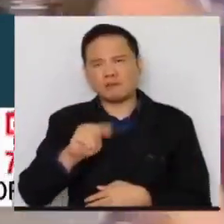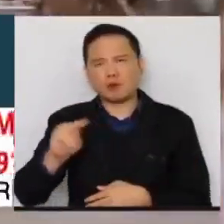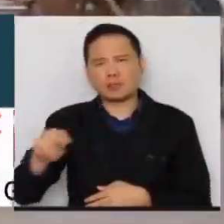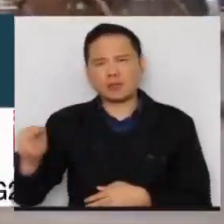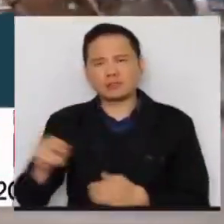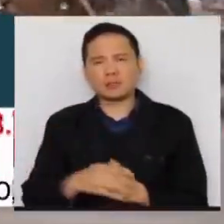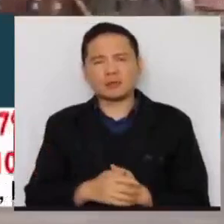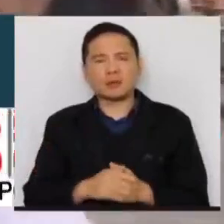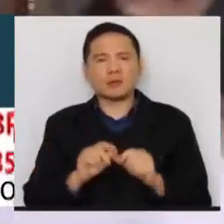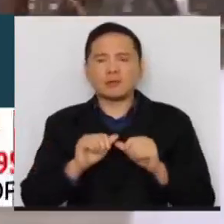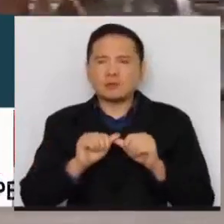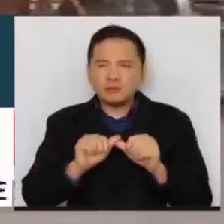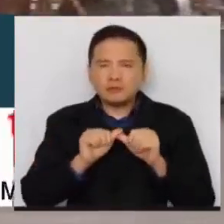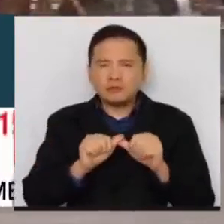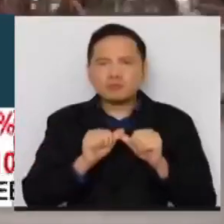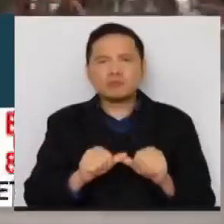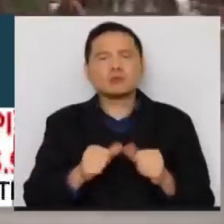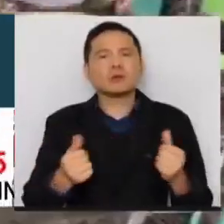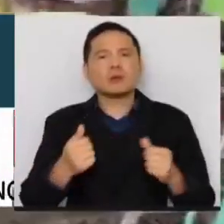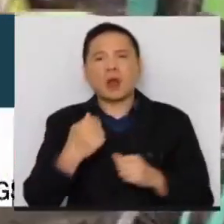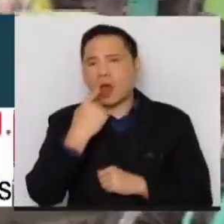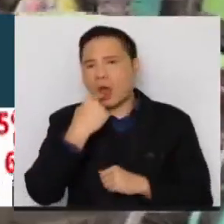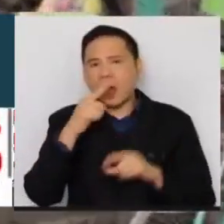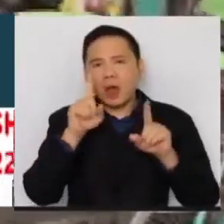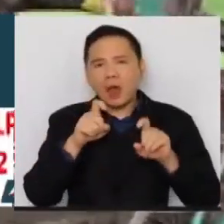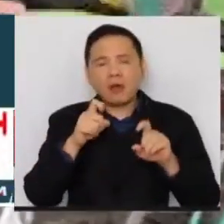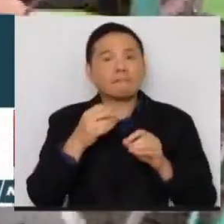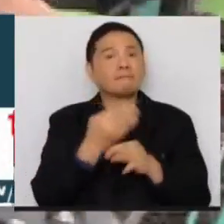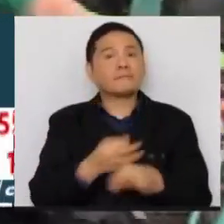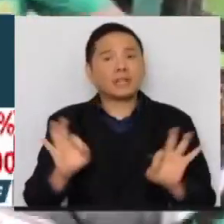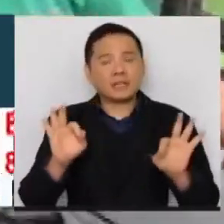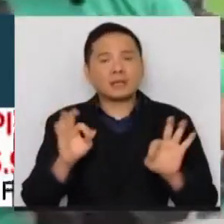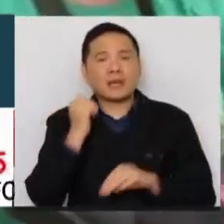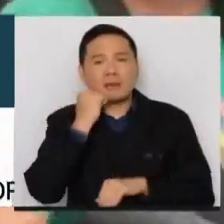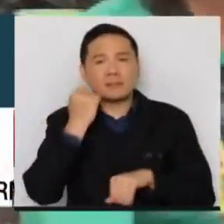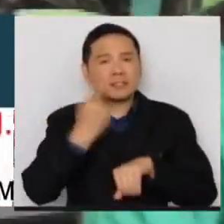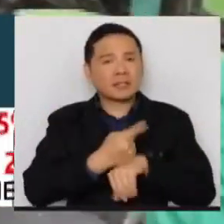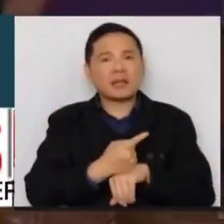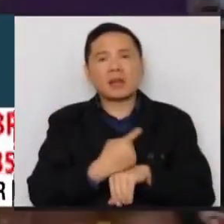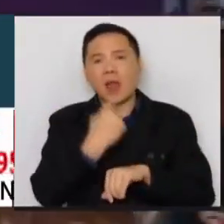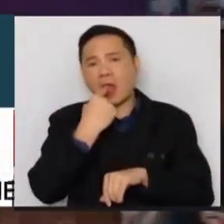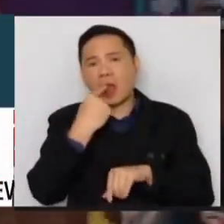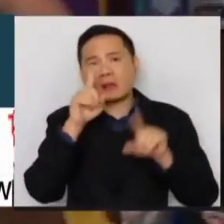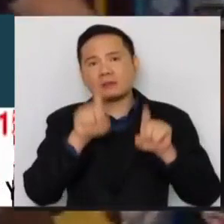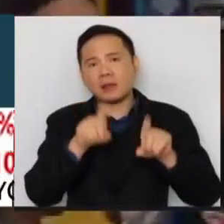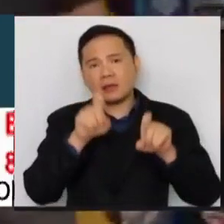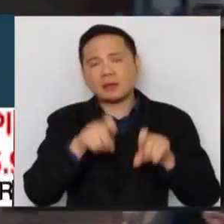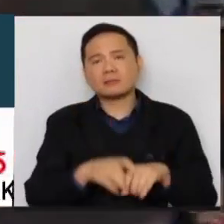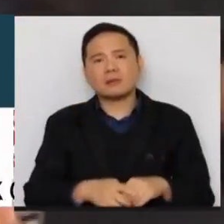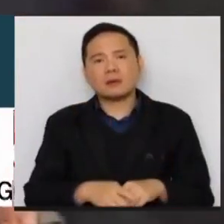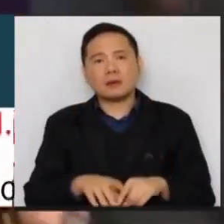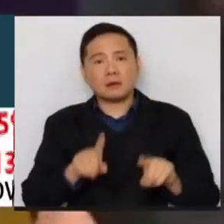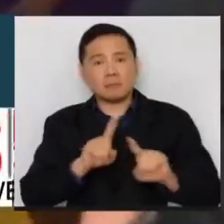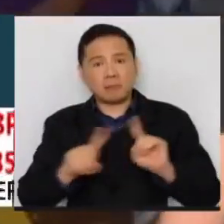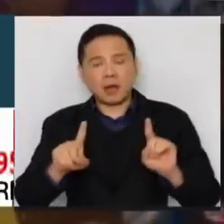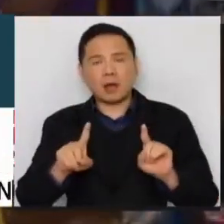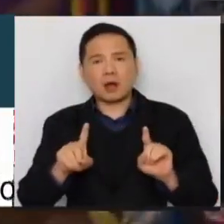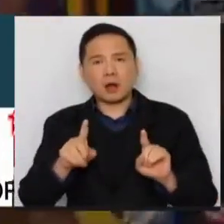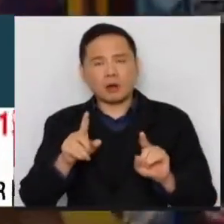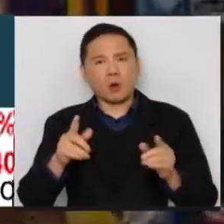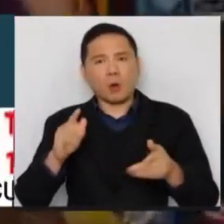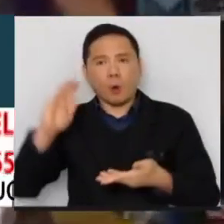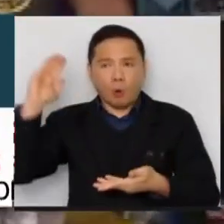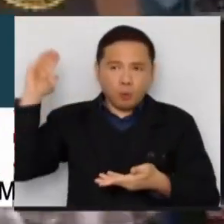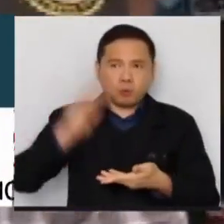swab. Everyday may swab. Hindi po kami nagbabawas ng swab. Pero buwababa, ang laki ng binababa ng positivity